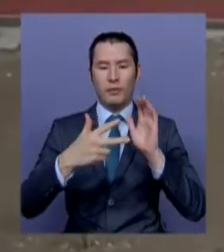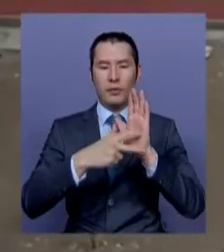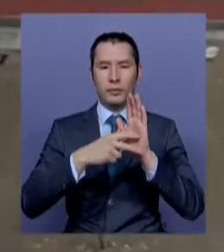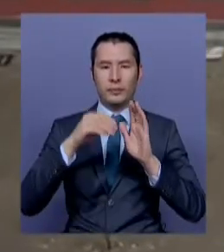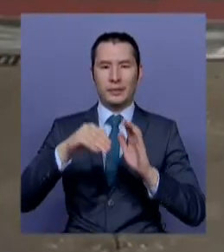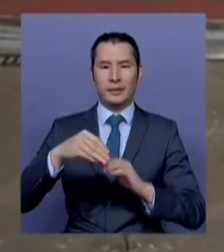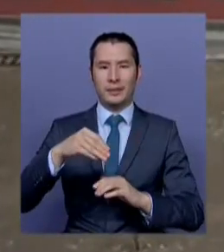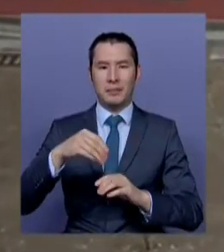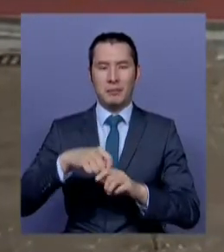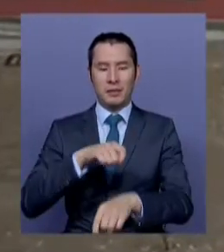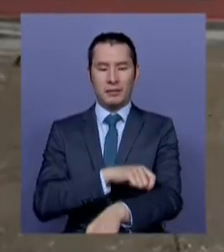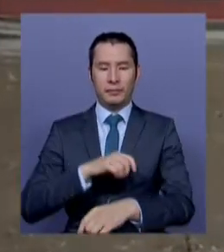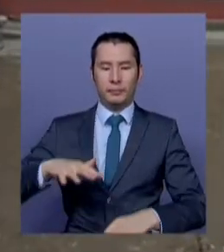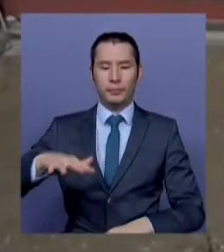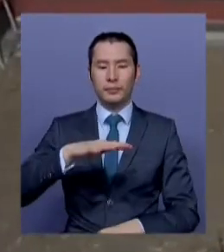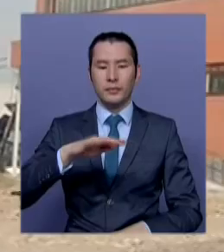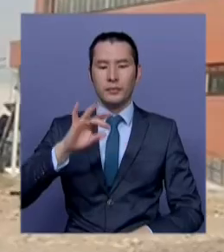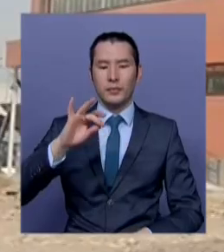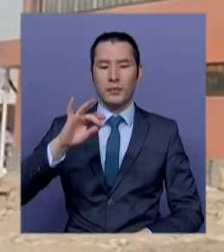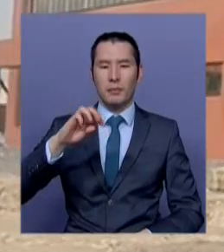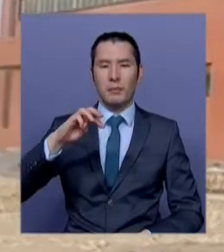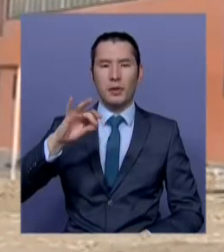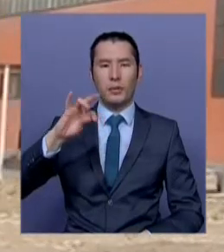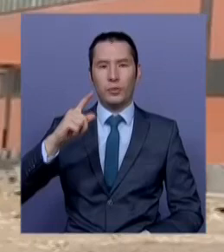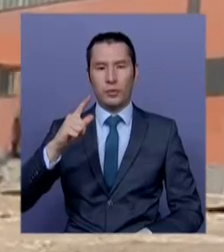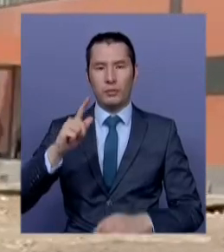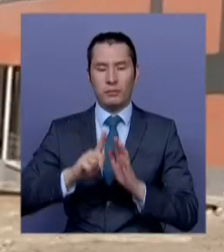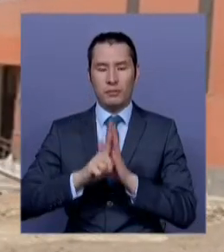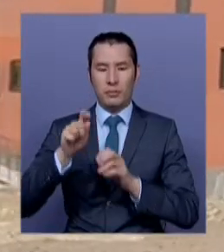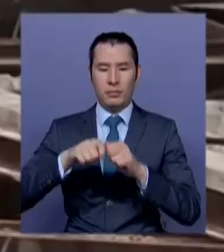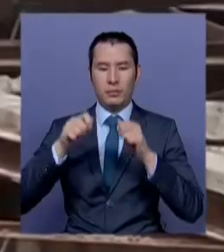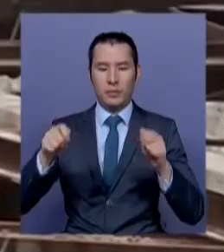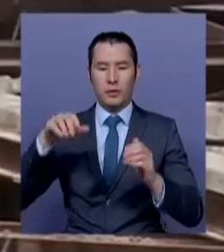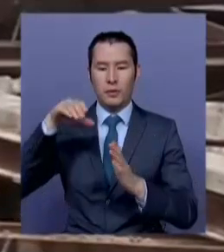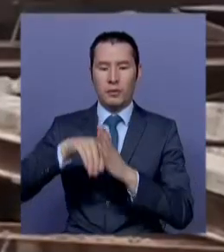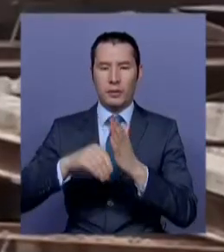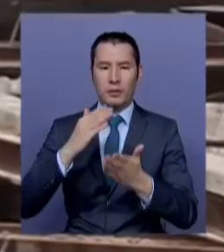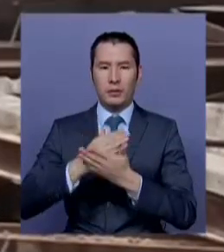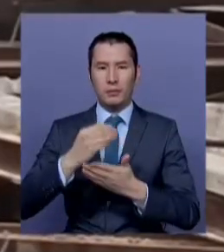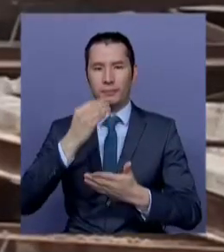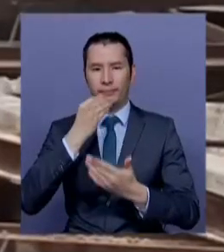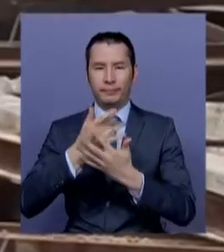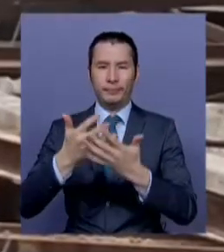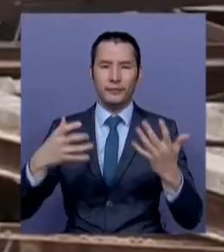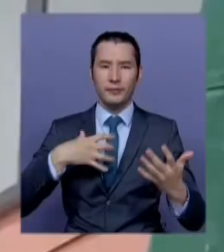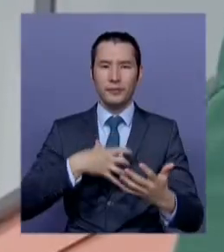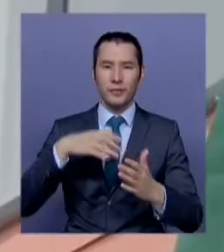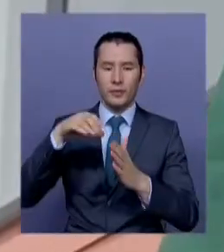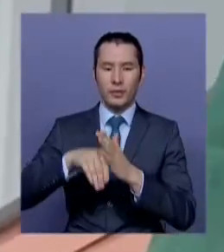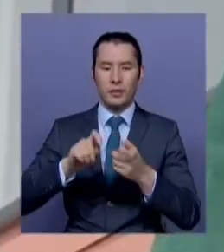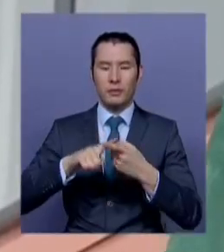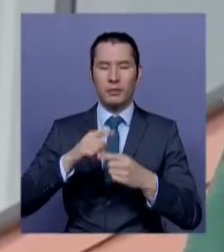маусым айының басында қолданысқа беріледі. Онда азық-түлік өнімдері барлық талаптарға сай сатылмақ. Базар әкімшілігі өрт